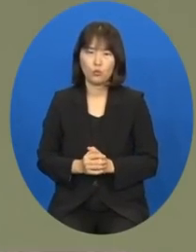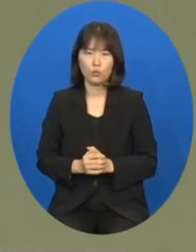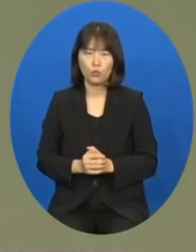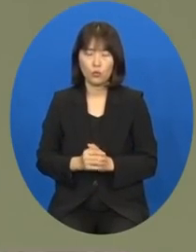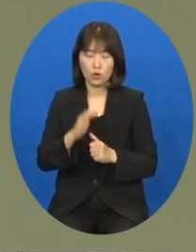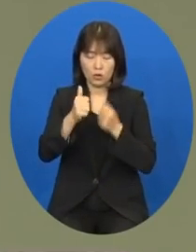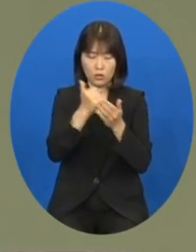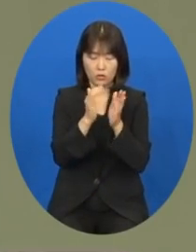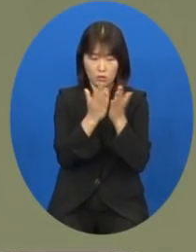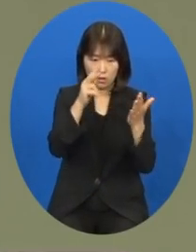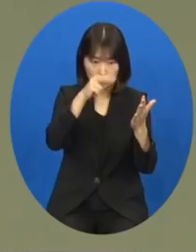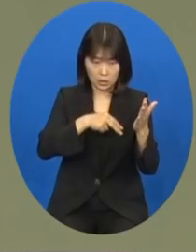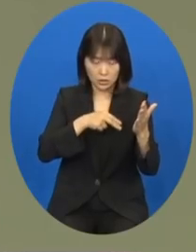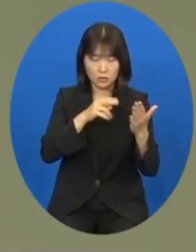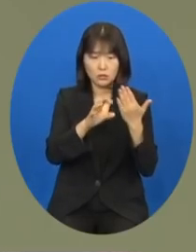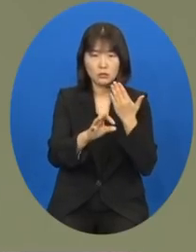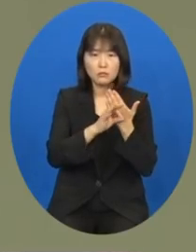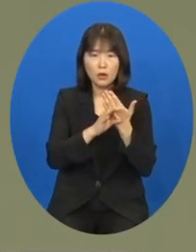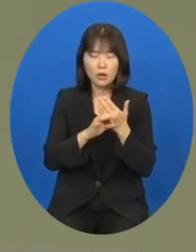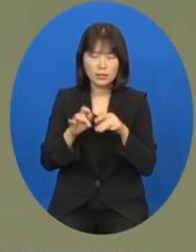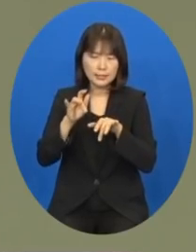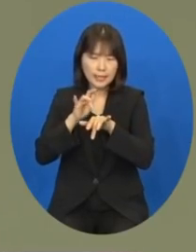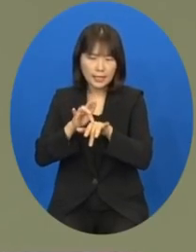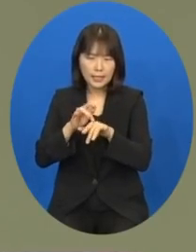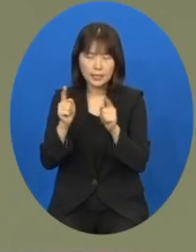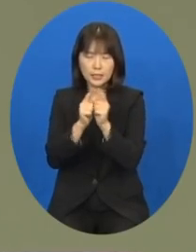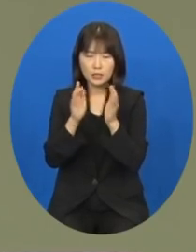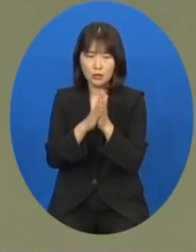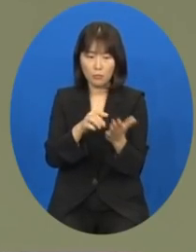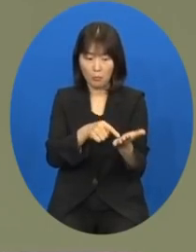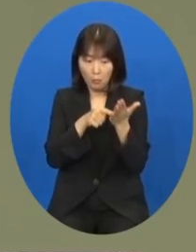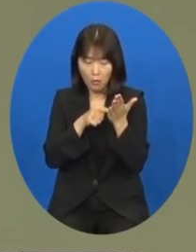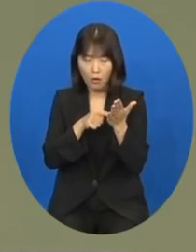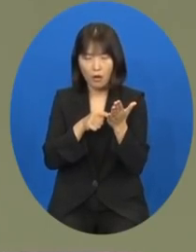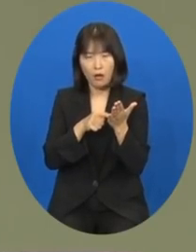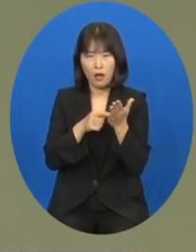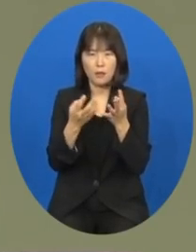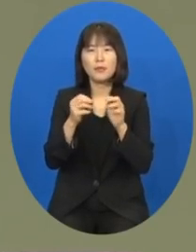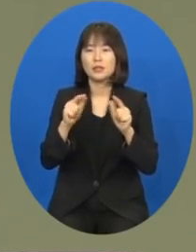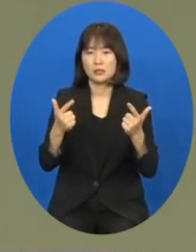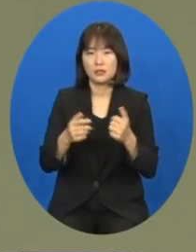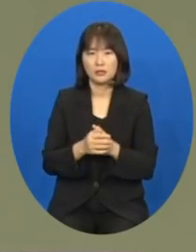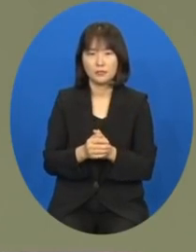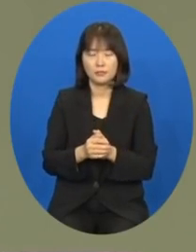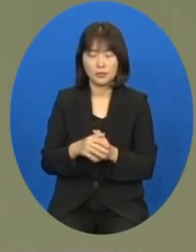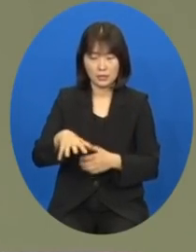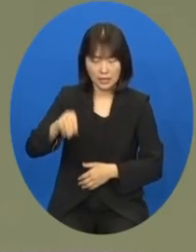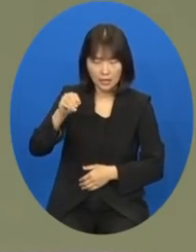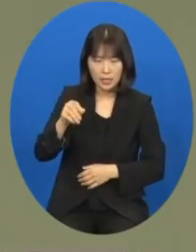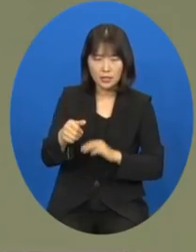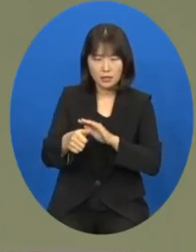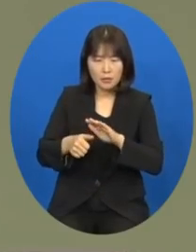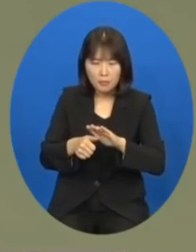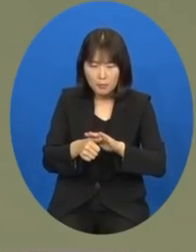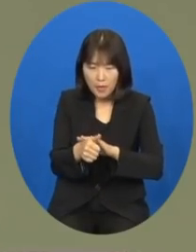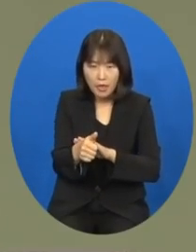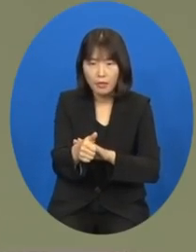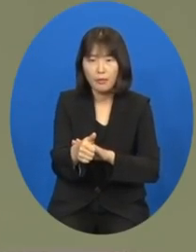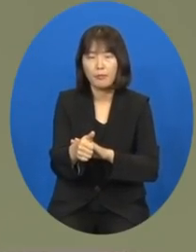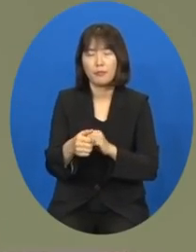사탄이 직접 등장하는 경우는 참 드뭅니다 예를 들면 장 세계 뱀으로 등장 한다거나 아니면 욥기에 직접